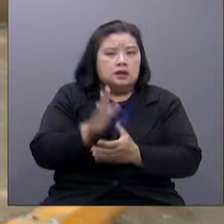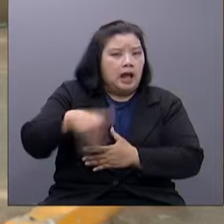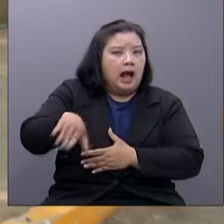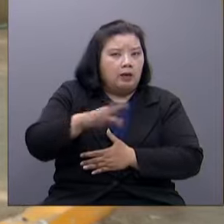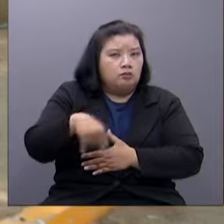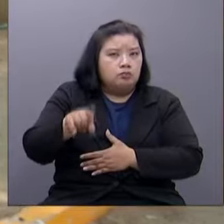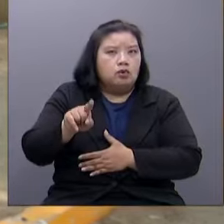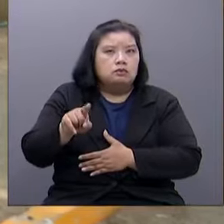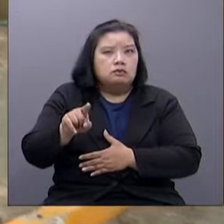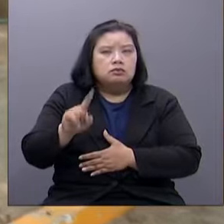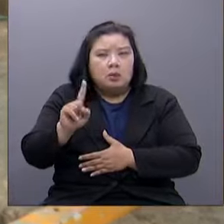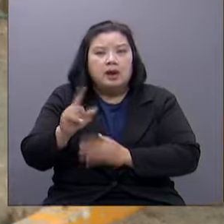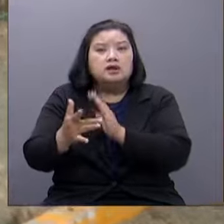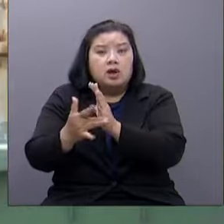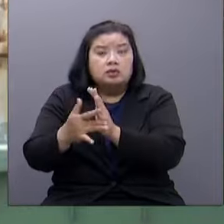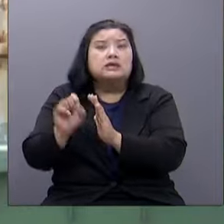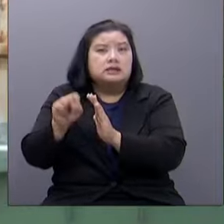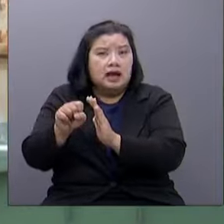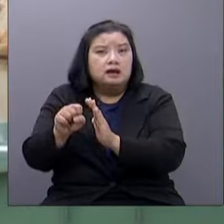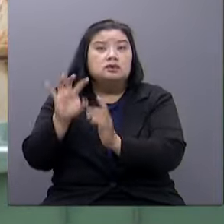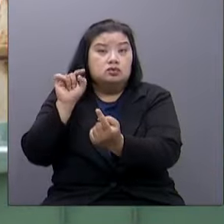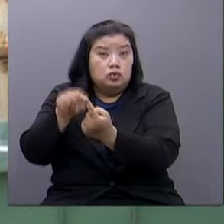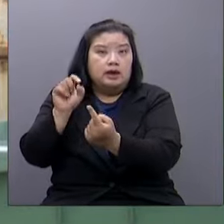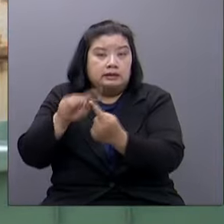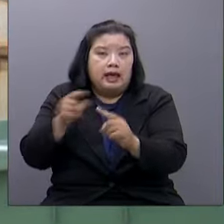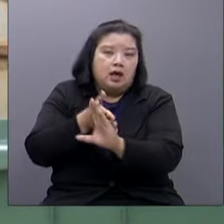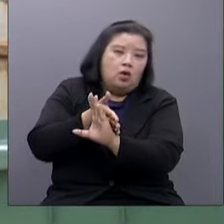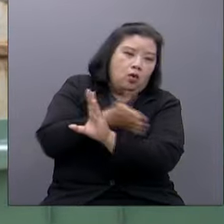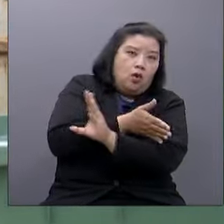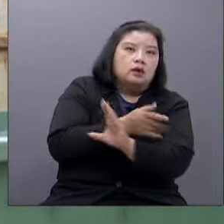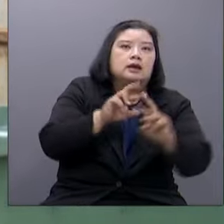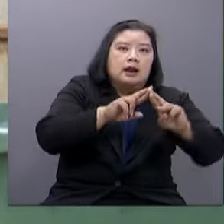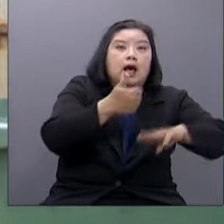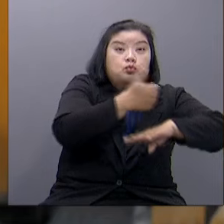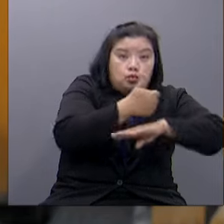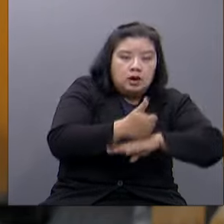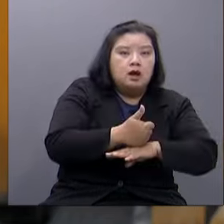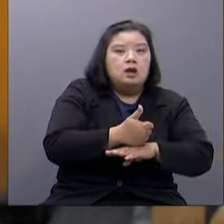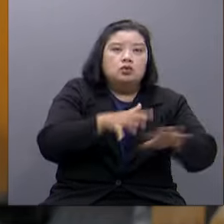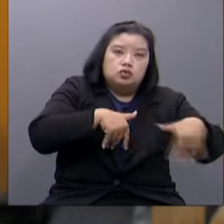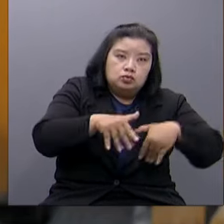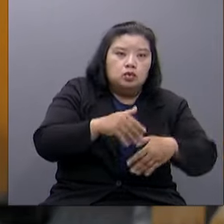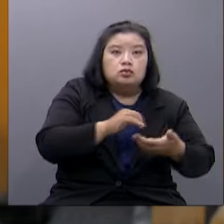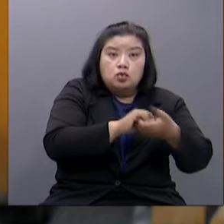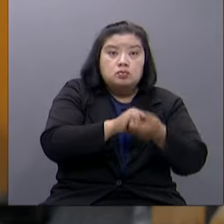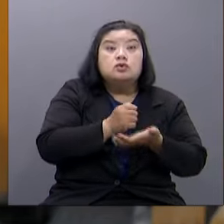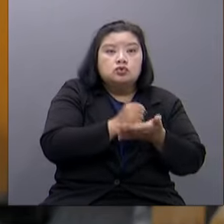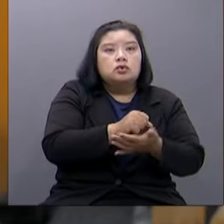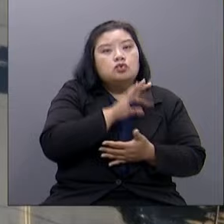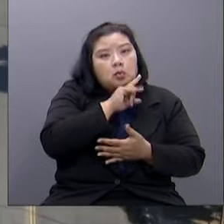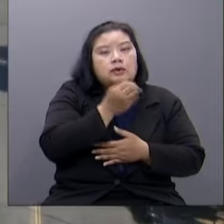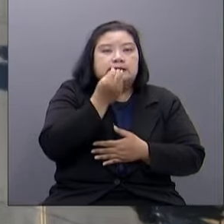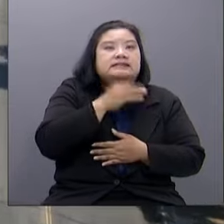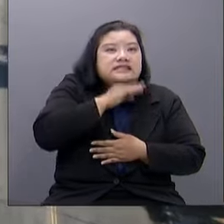ตอนแบบว่าปลายทางแล้วถ้าหากว่าทางต้นทางทั้งผู้ประกอบการเนี่ยค่ะให้ความร่วมมือด้วยนะคะในการคัดแยก